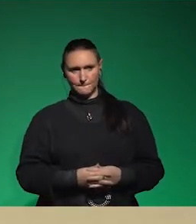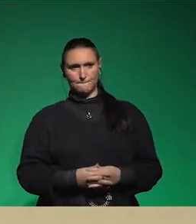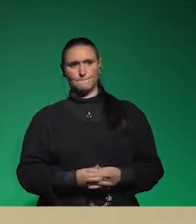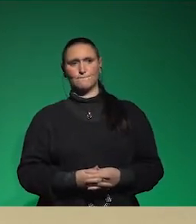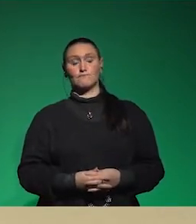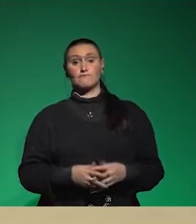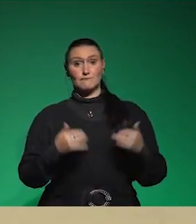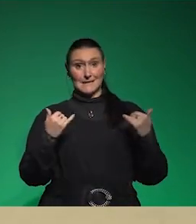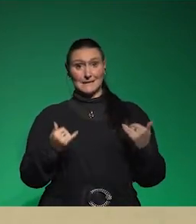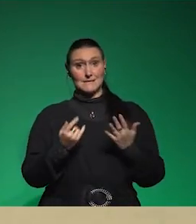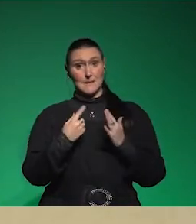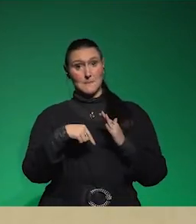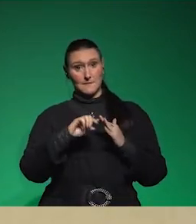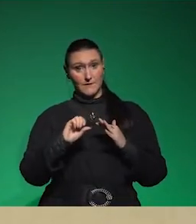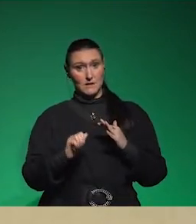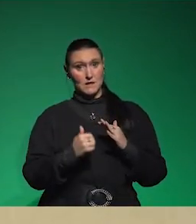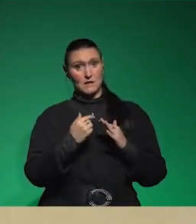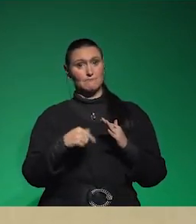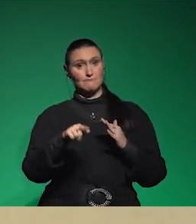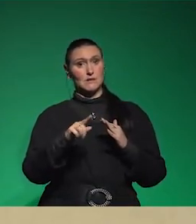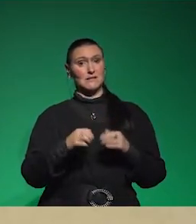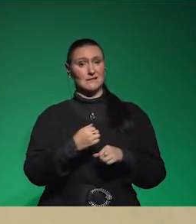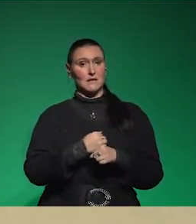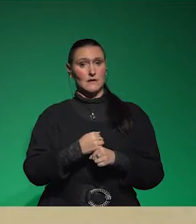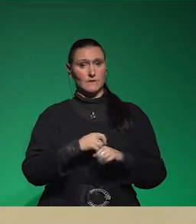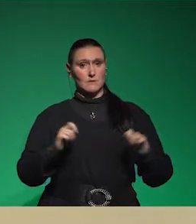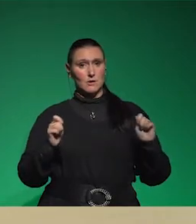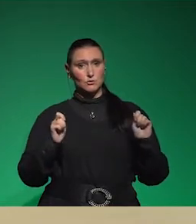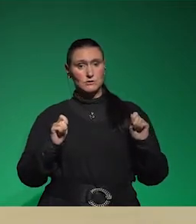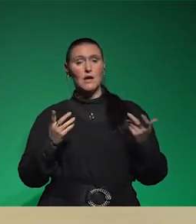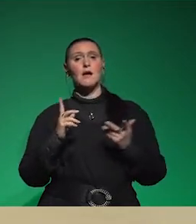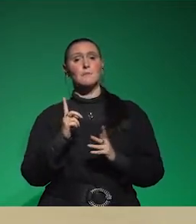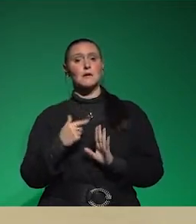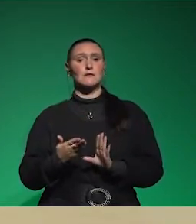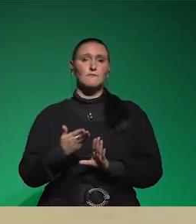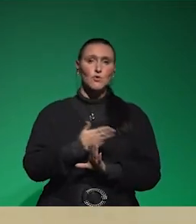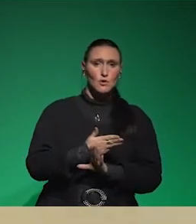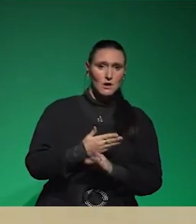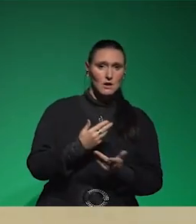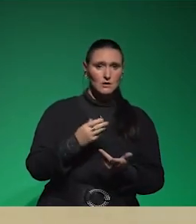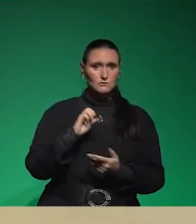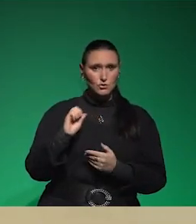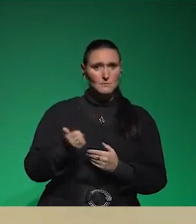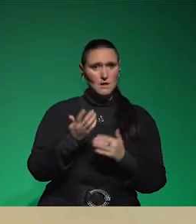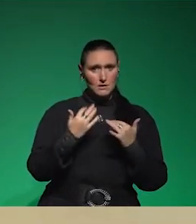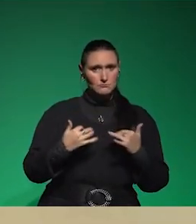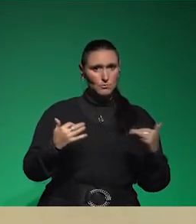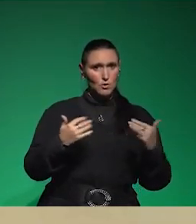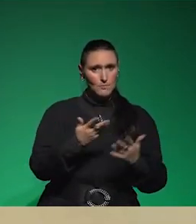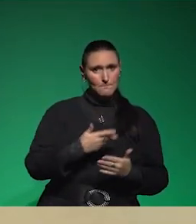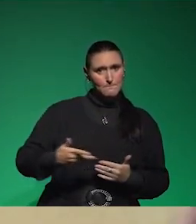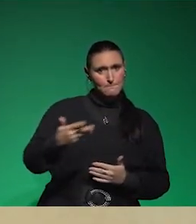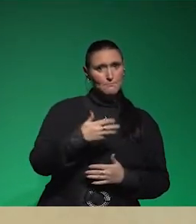Jetzt stehen wir kurz vor der Kaffeepause. Nichtsdestotrotz möchte ich die Gelegenheit nutzen, Sie im Publikum